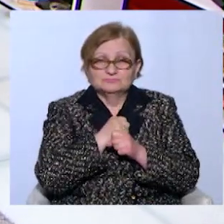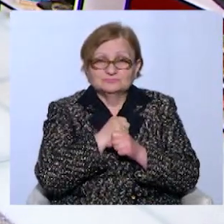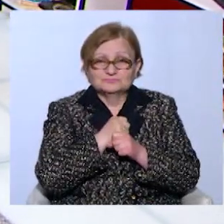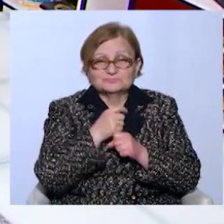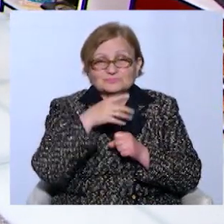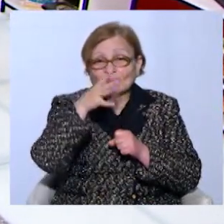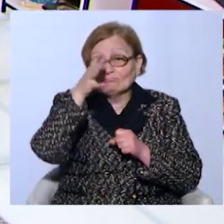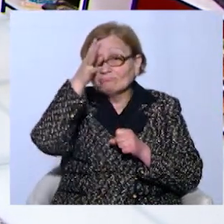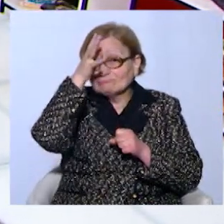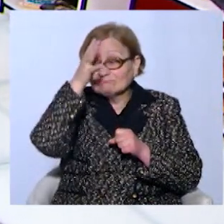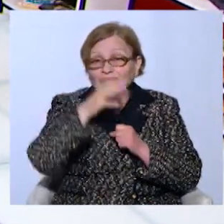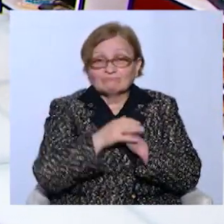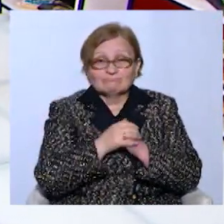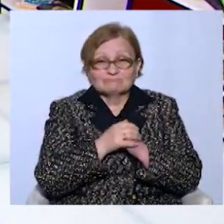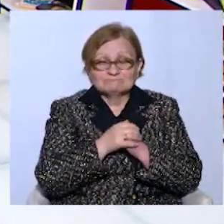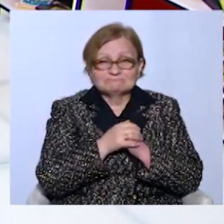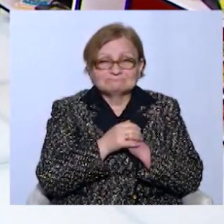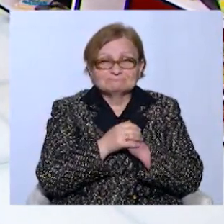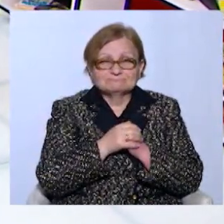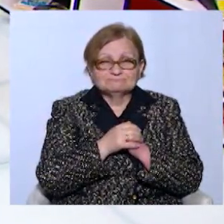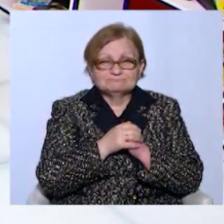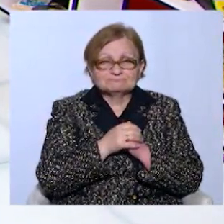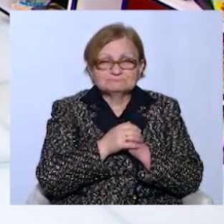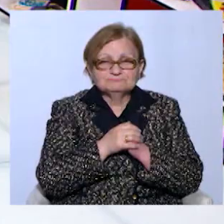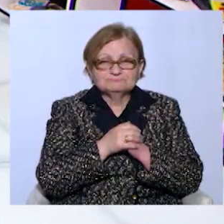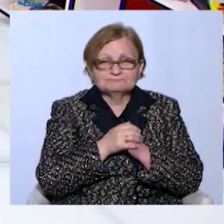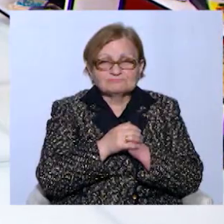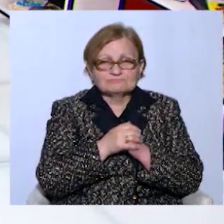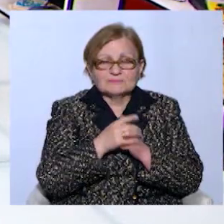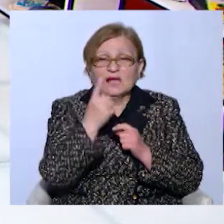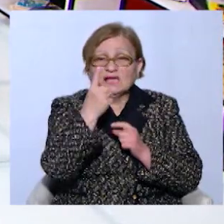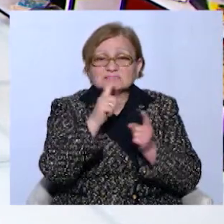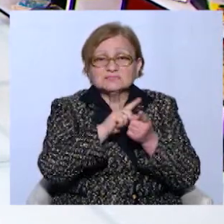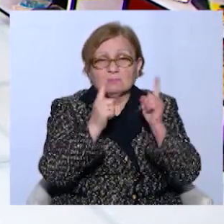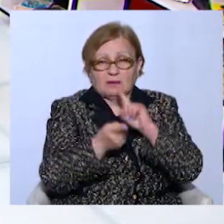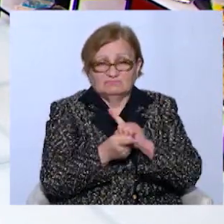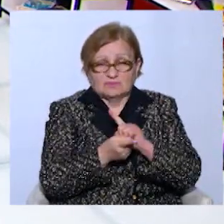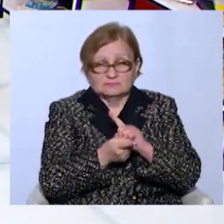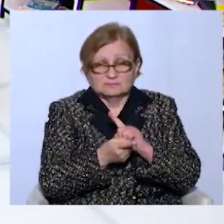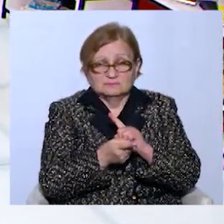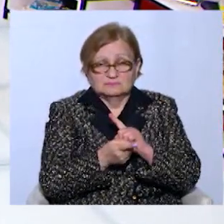ძალიან სწორად მიხვედრილად. სწორად მივხვდი რა, ამას დავწერ X-ის ნაგვერად.